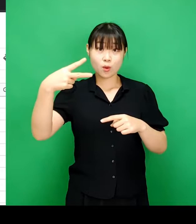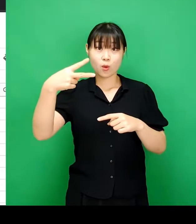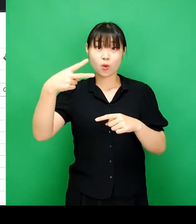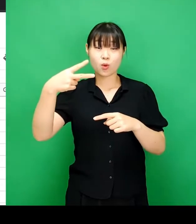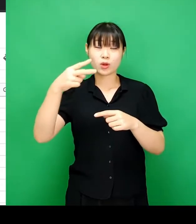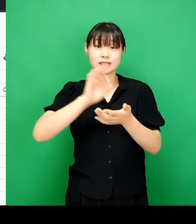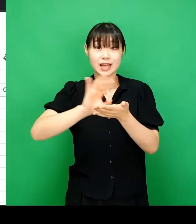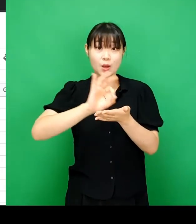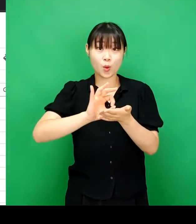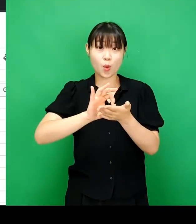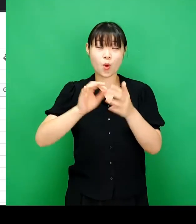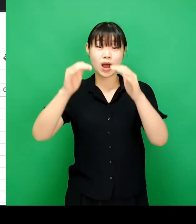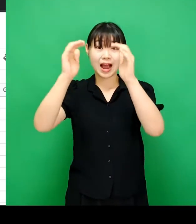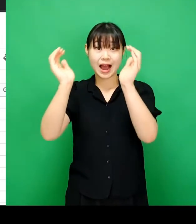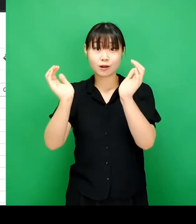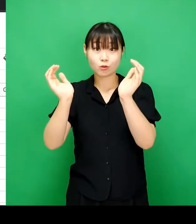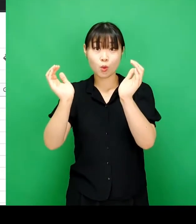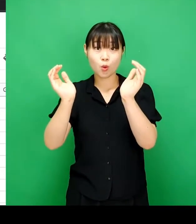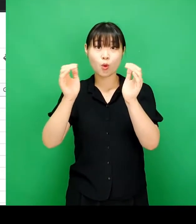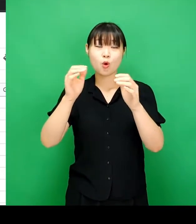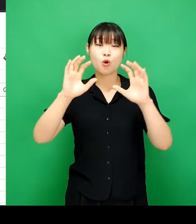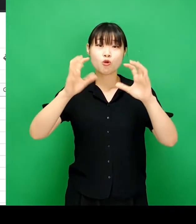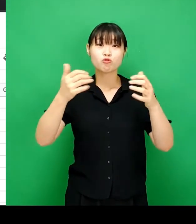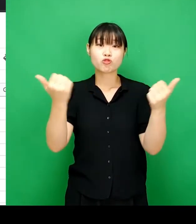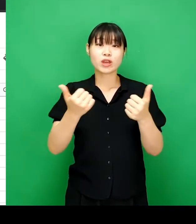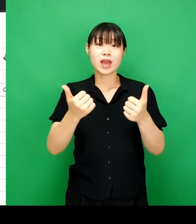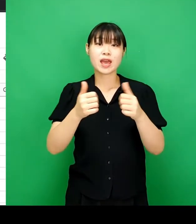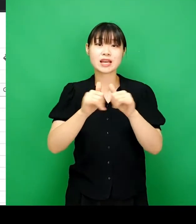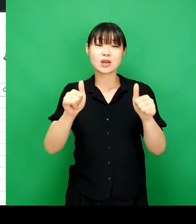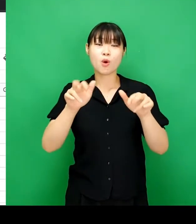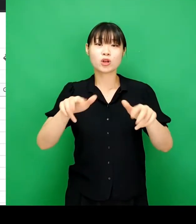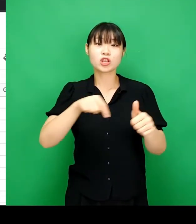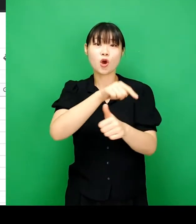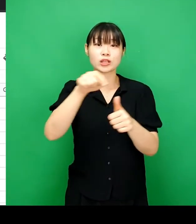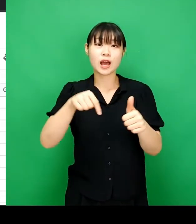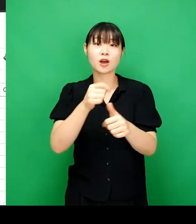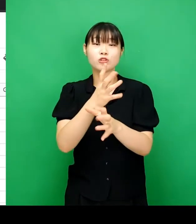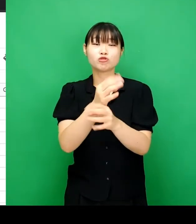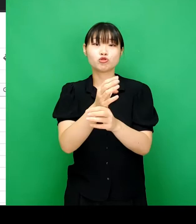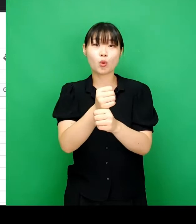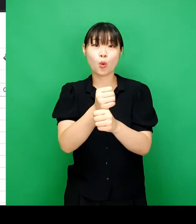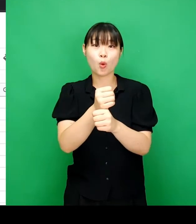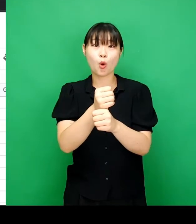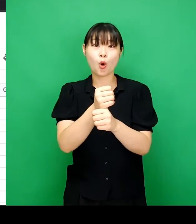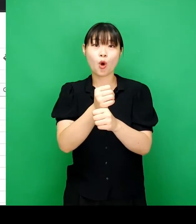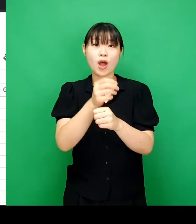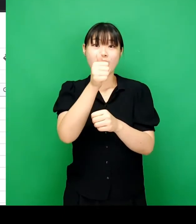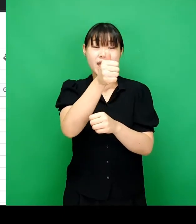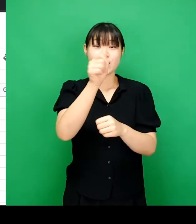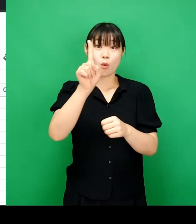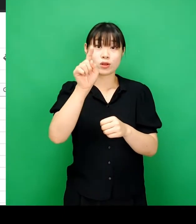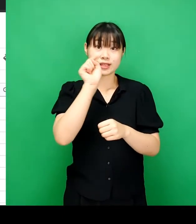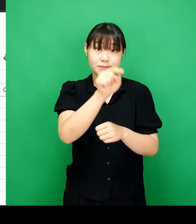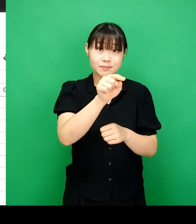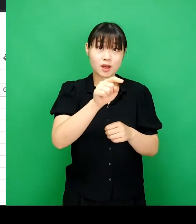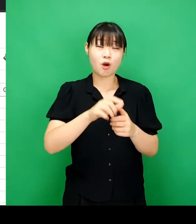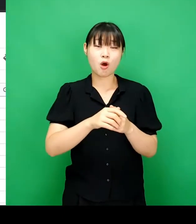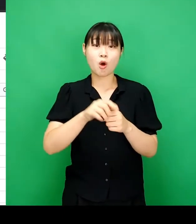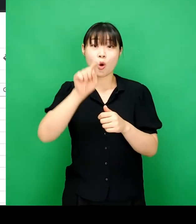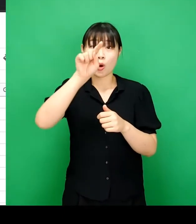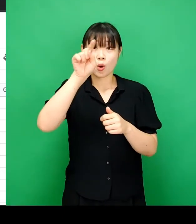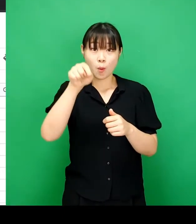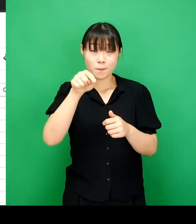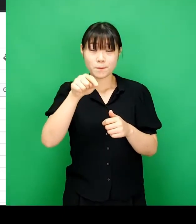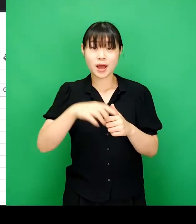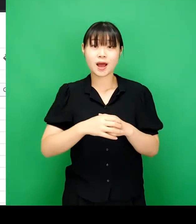후에 import XML 괄호 열고 국회의원 현황 페이지 주소가 입력된 셀 A1을